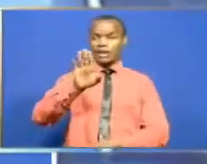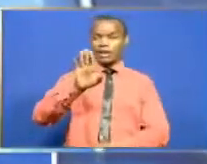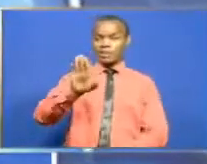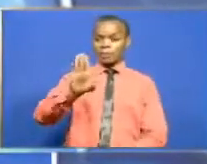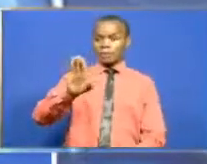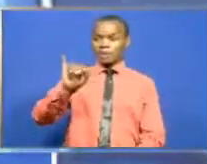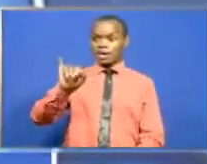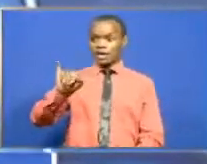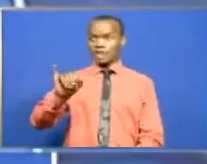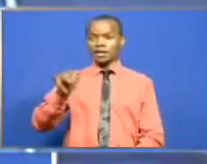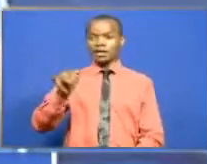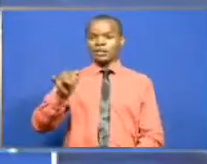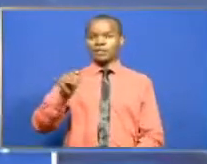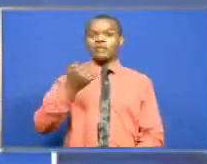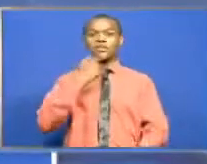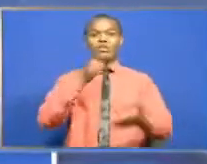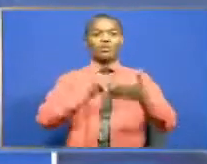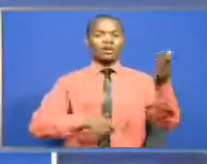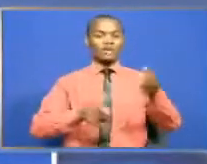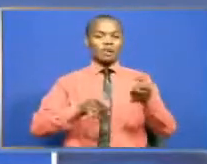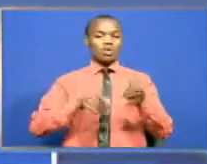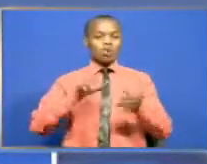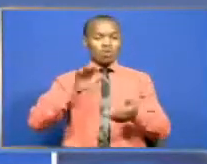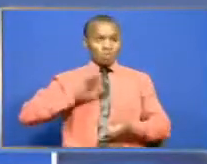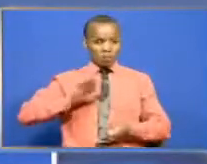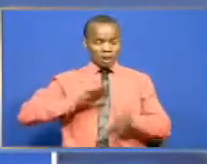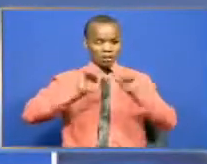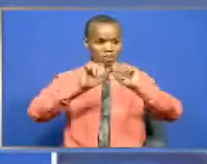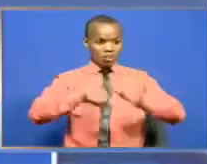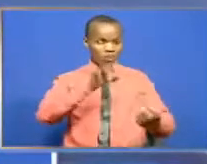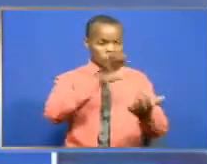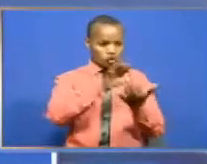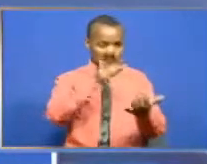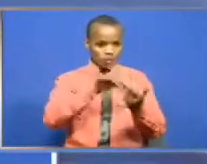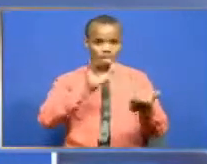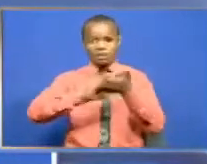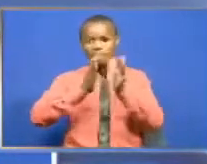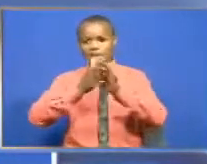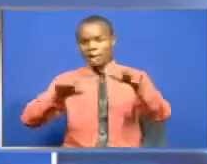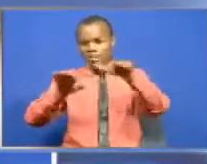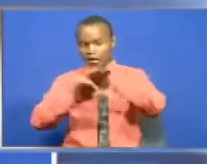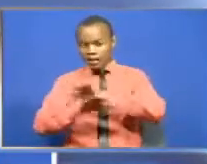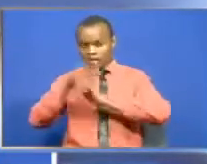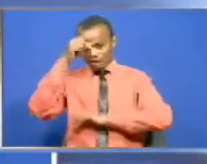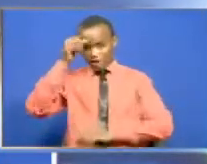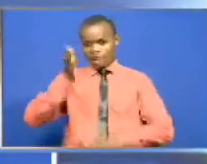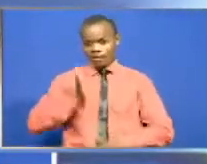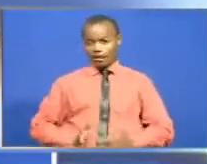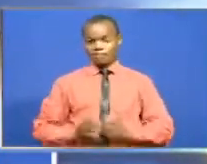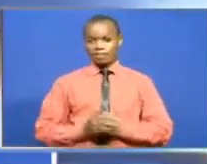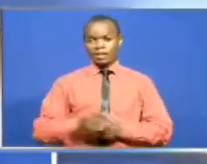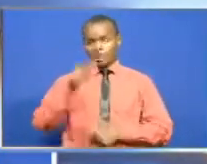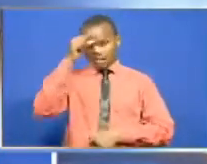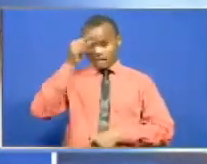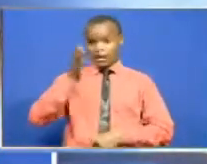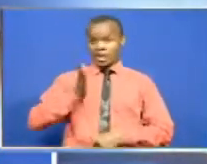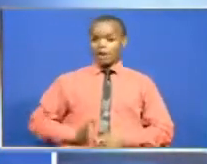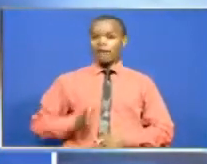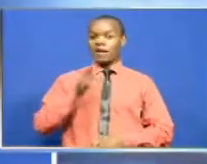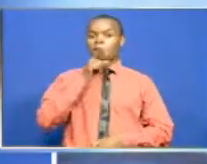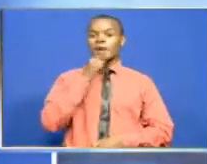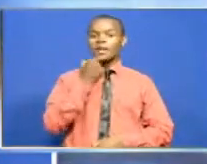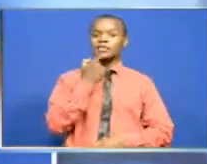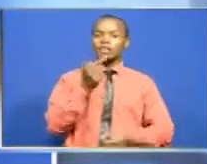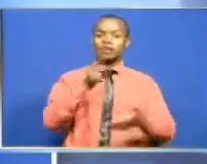BBI kwamba wanawake wateuliwe kuwa manaibu katika kinyang'anyiro cha ugavana. Magavana hao wa kiume waliokariri